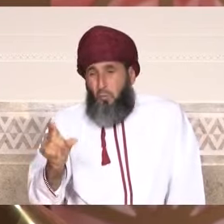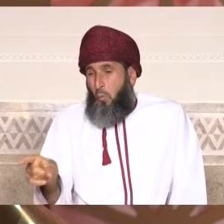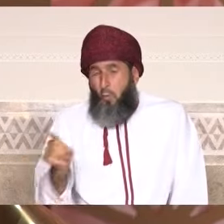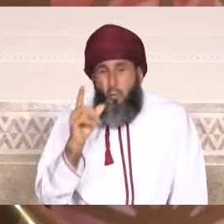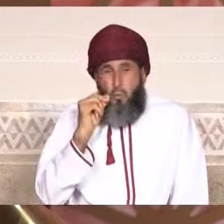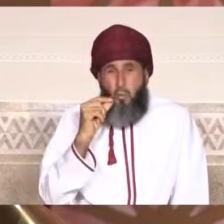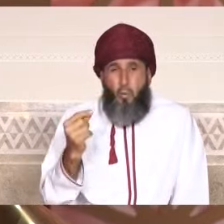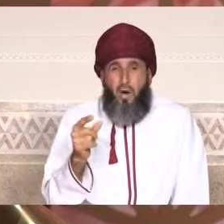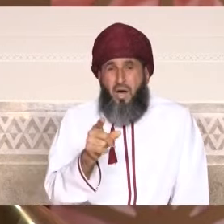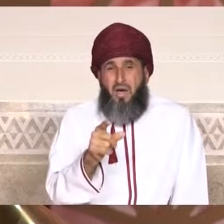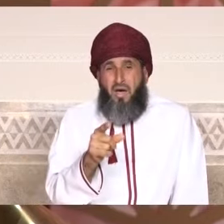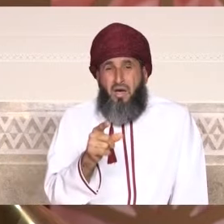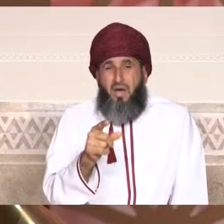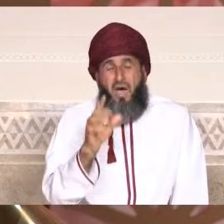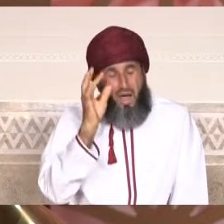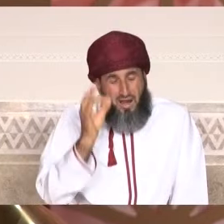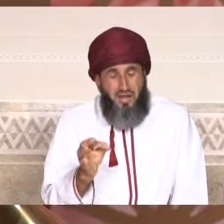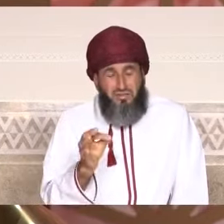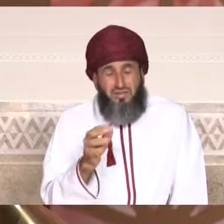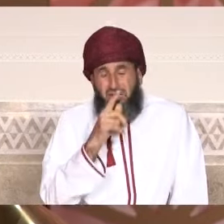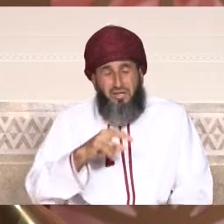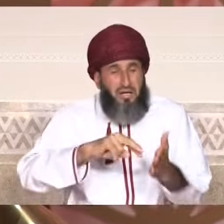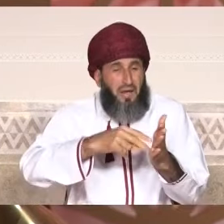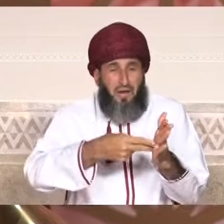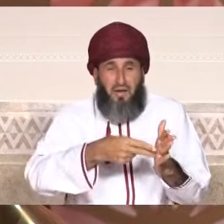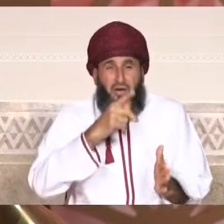بحربية وتزوجها، ليتصور الآن كيف